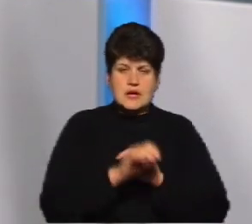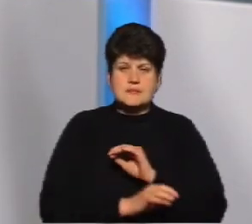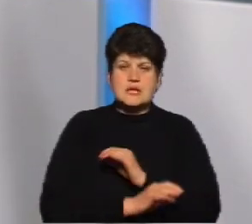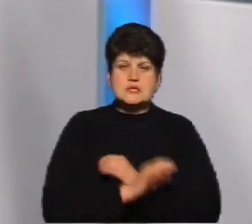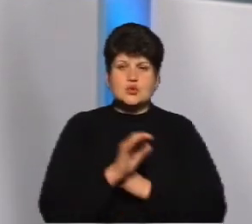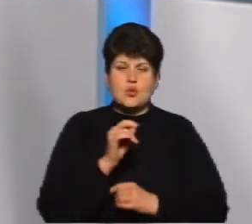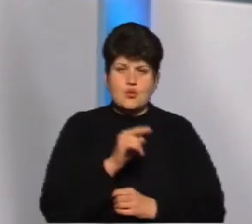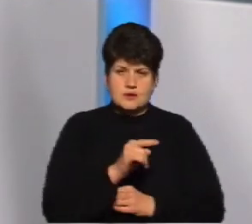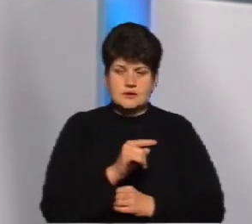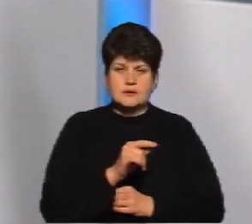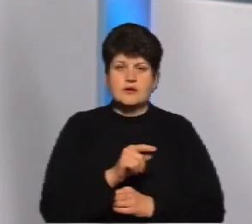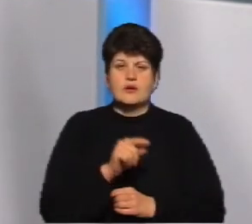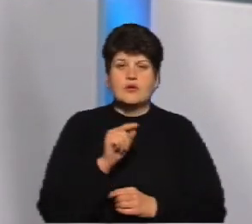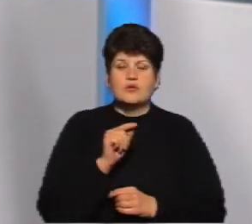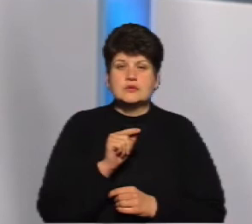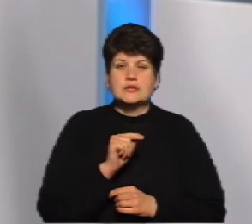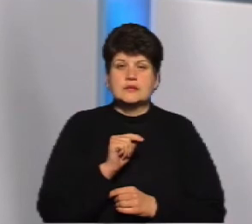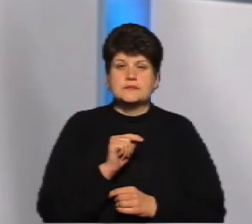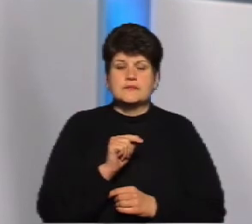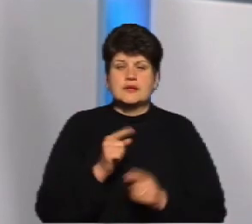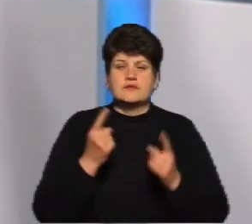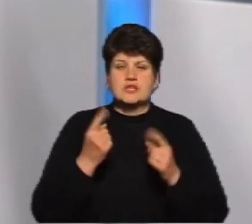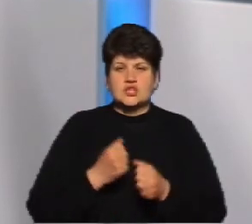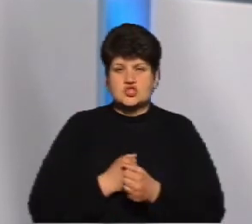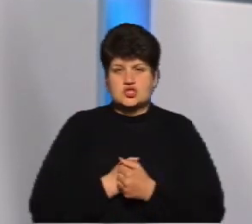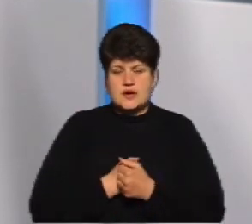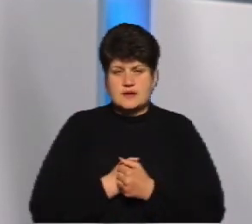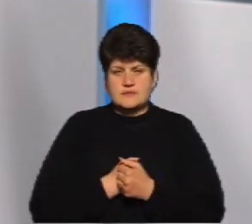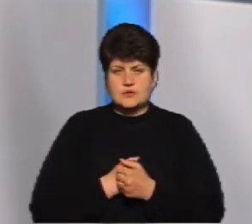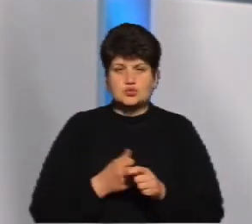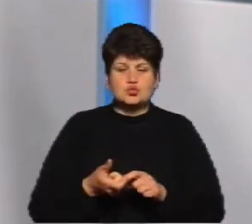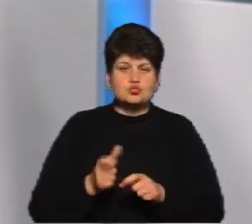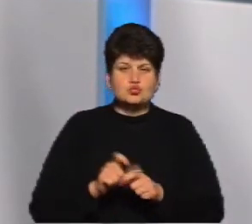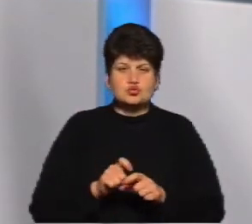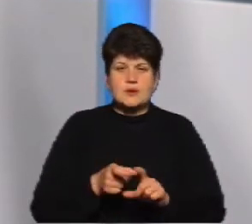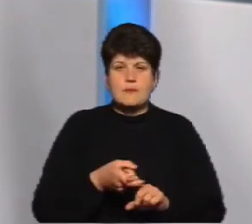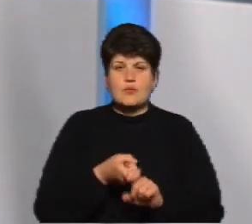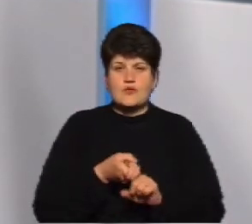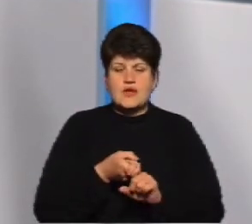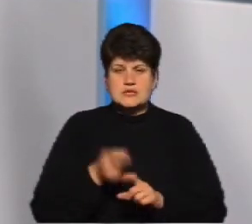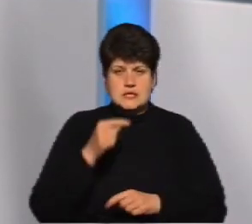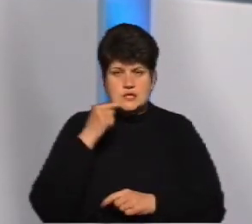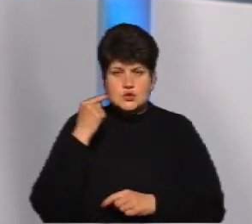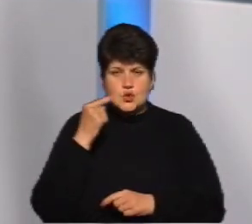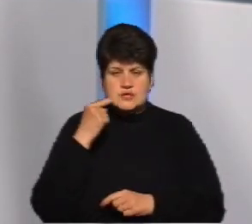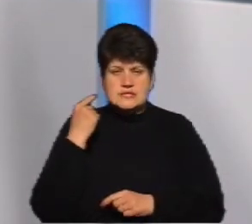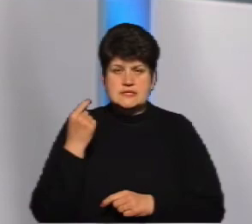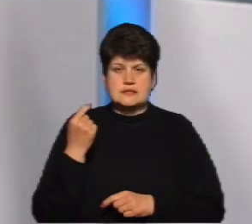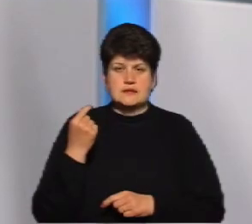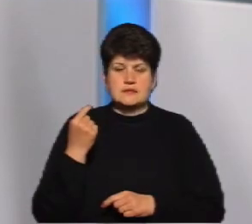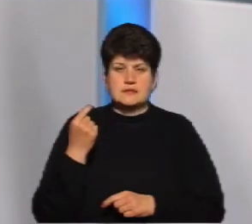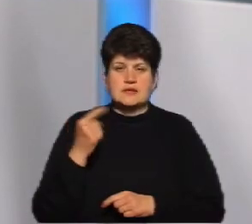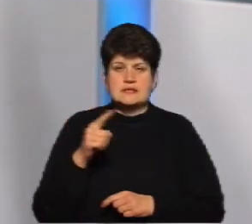вони, на превеликий жаль, дуже пов'язані з російськими засобами